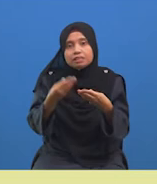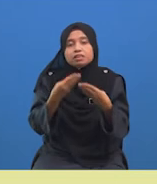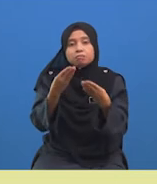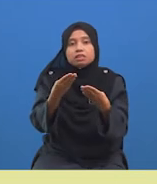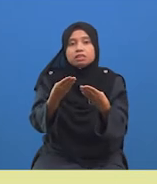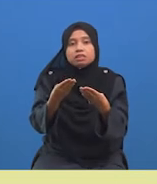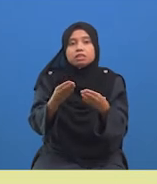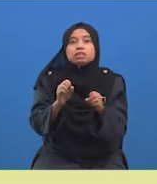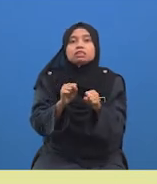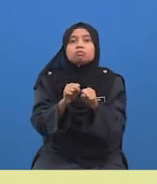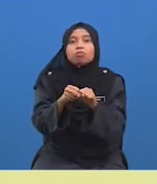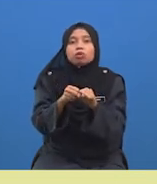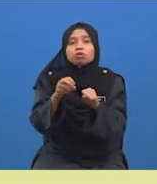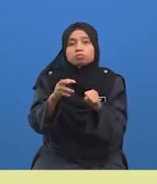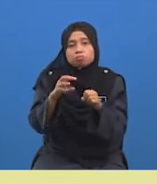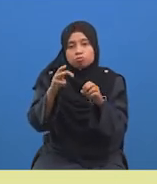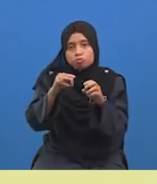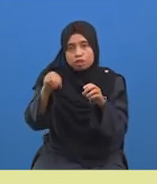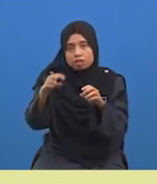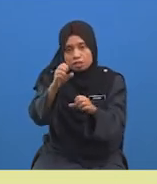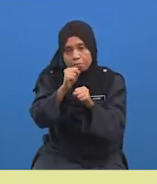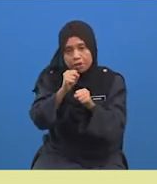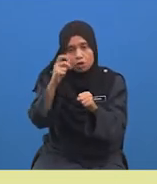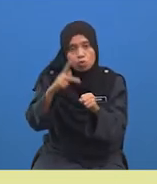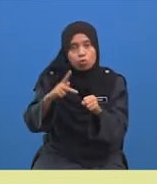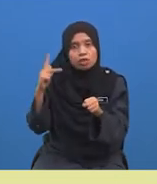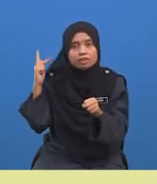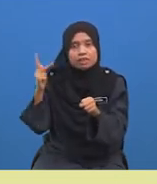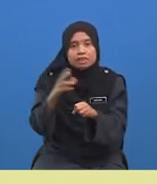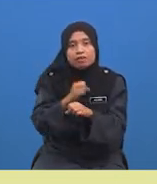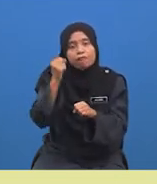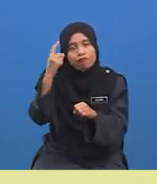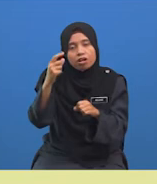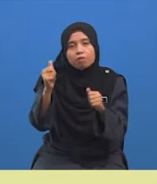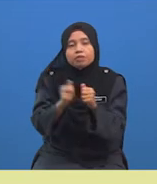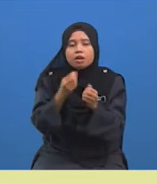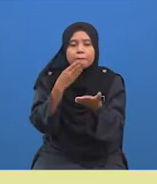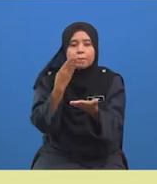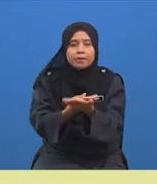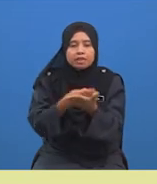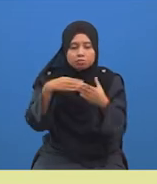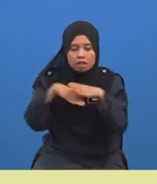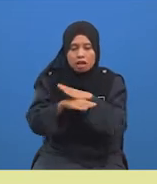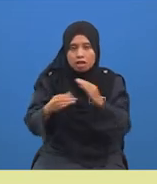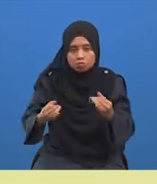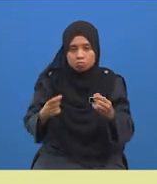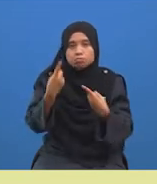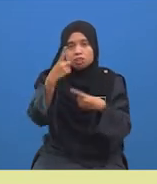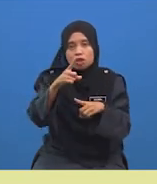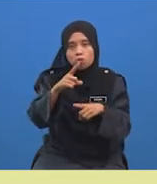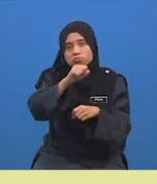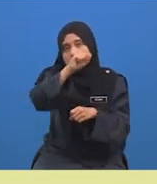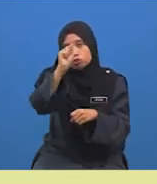diberi. Moga pelajar dapat menguasai dan memahami dengan baik dalam menjawab